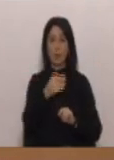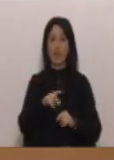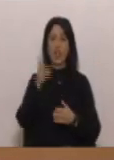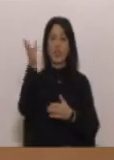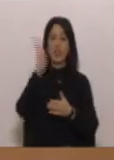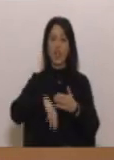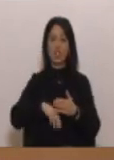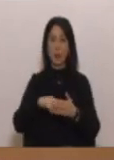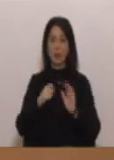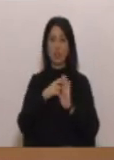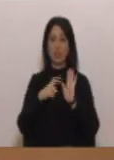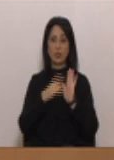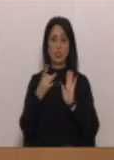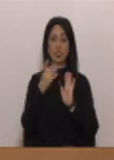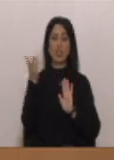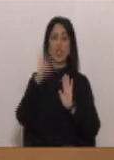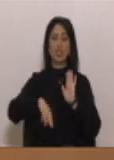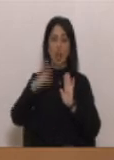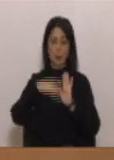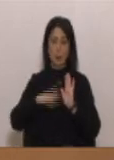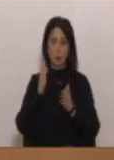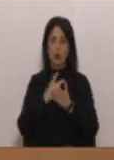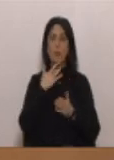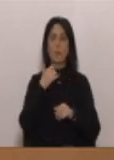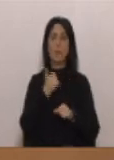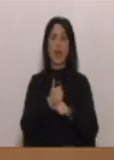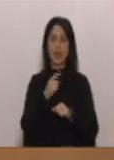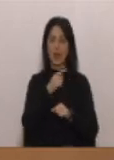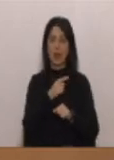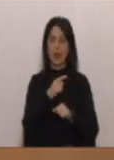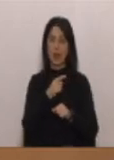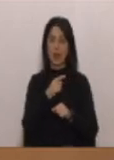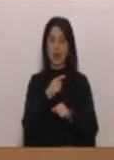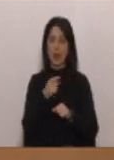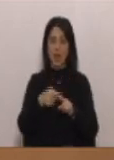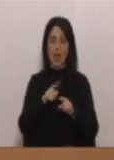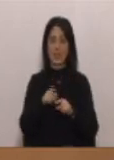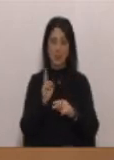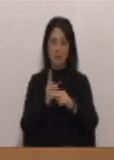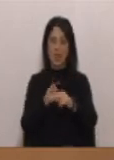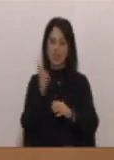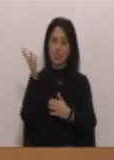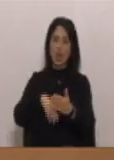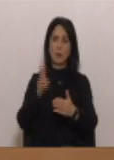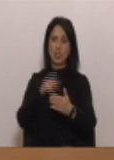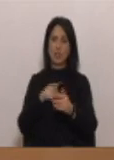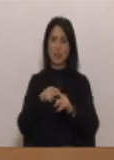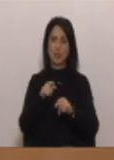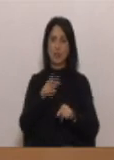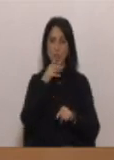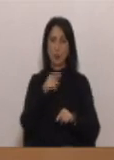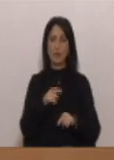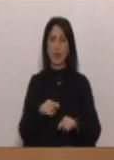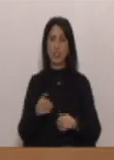დაჯარიმებულია 17 ჯერ ზუსტად მერის მხრიდან ეს ბერკეტი ქონდა იმ შემთხვევაში, იმ მოცემულობაში